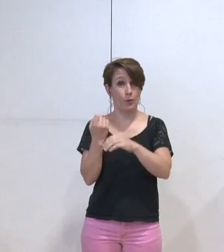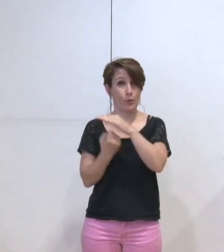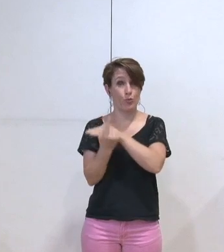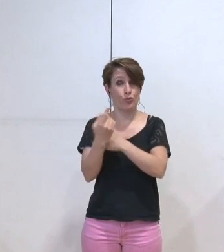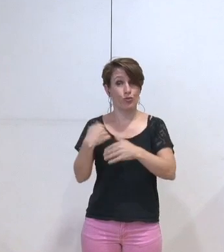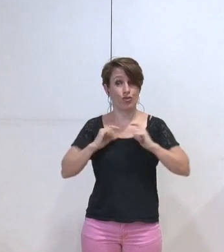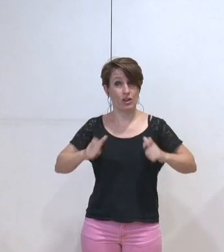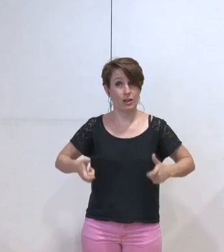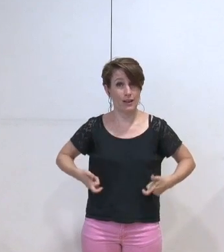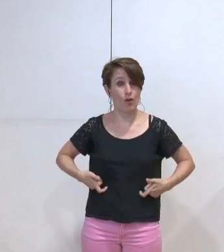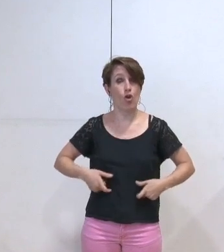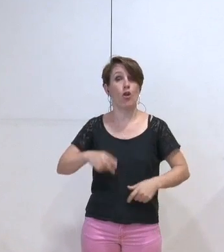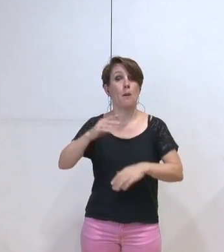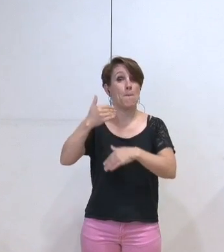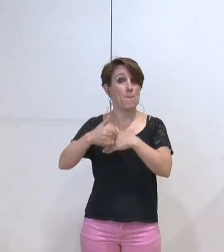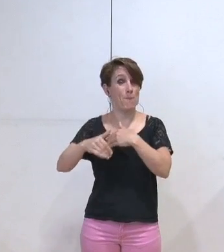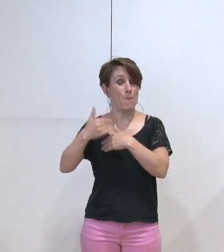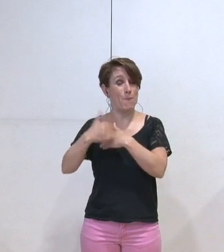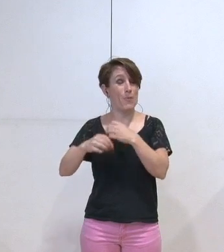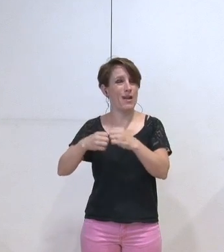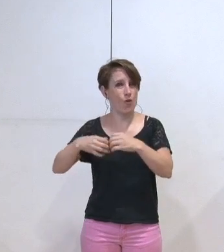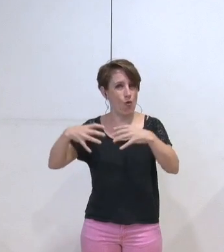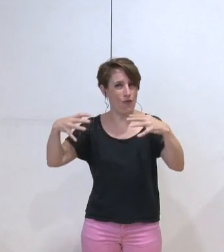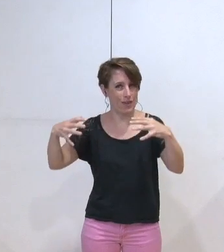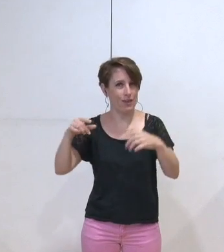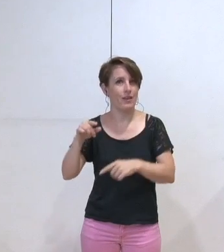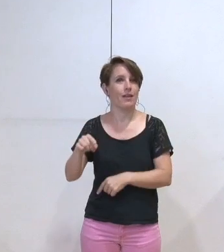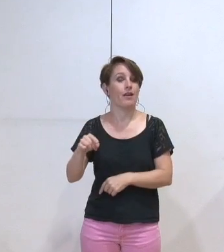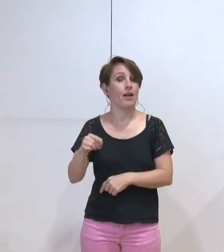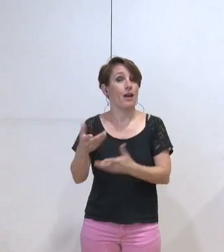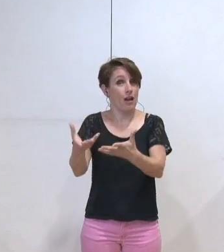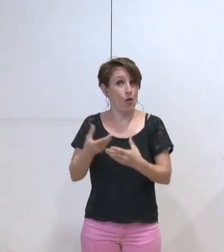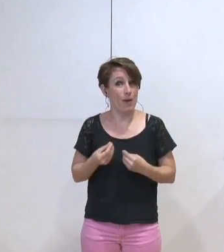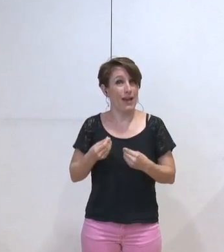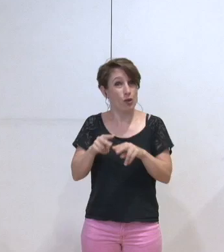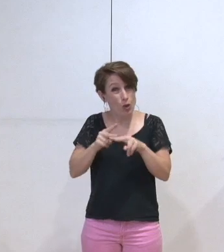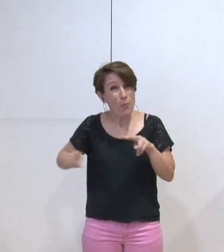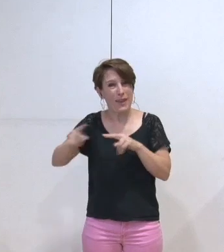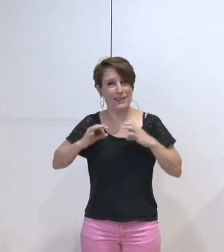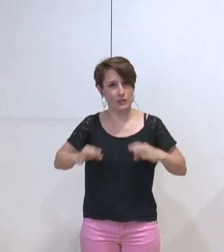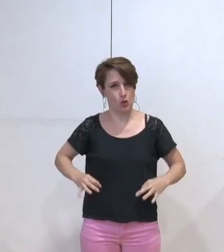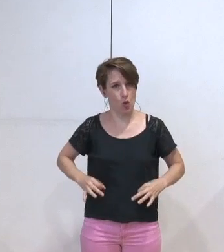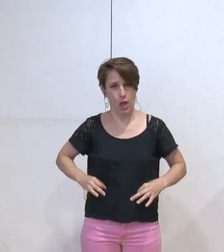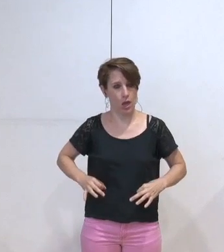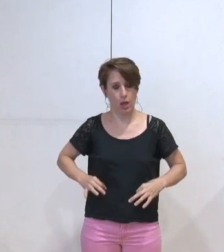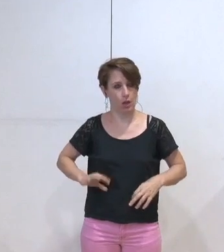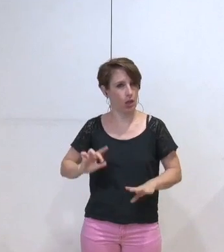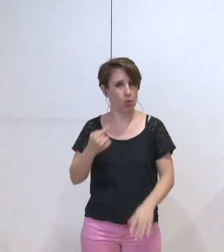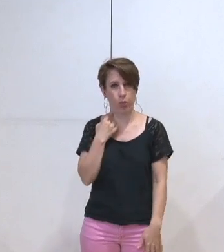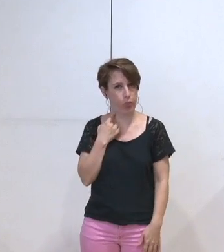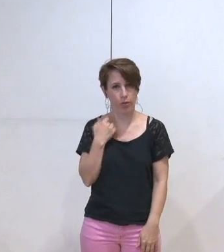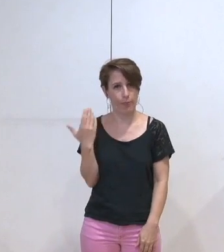l'accueil périscolaire avait été pour les enfants de l'élémentaire défaillant vous aviez